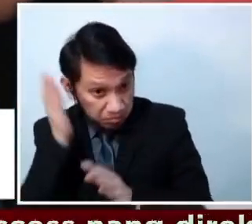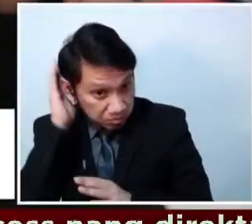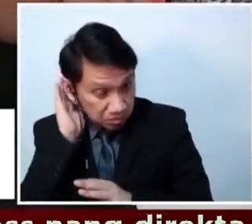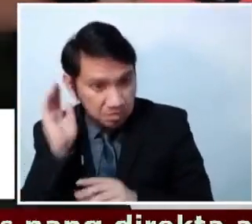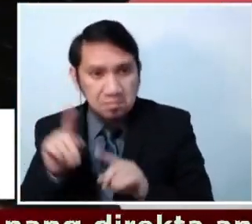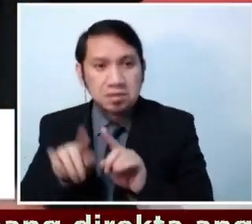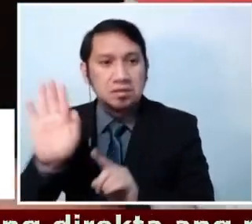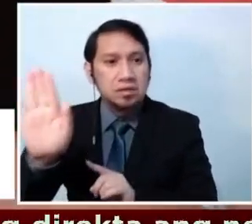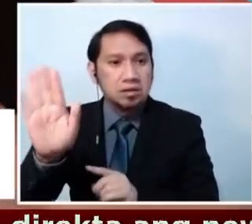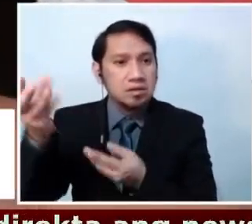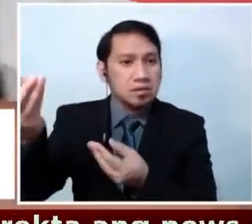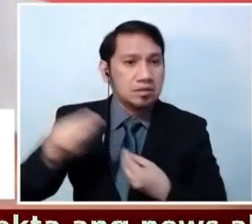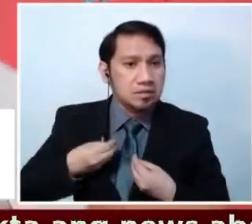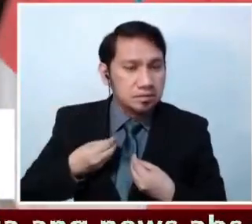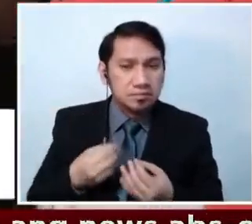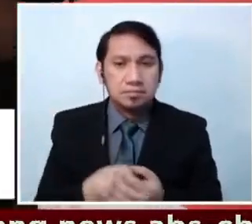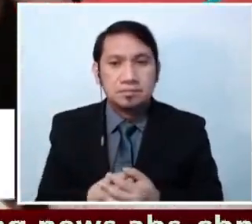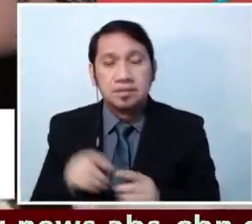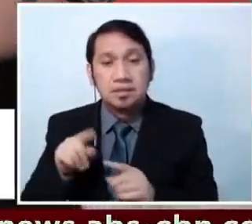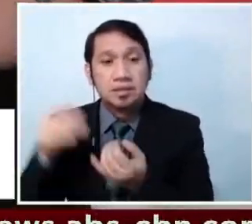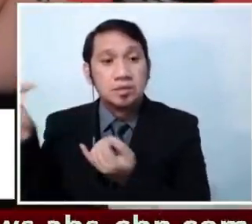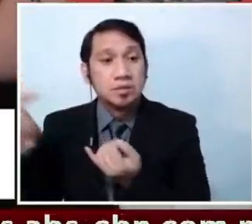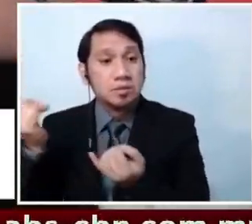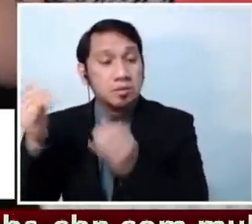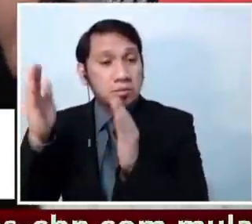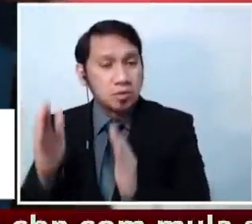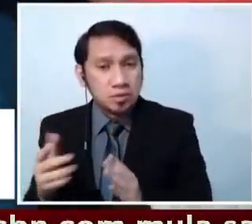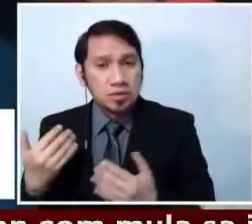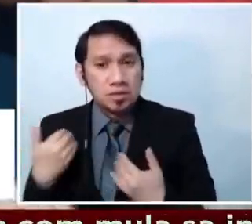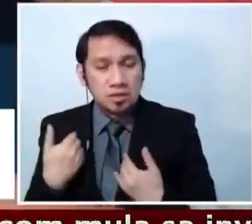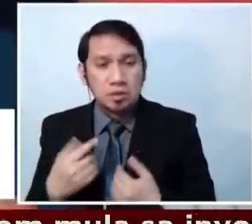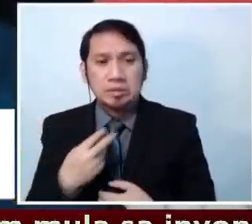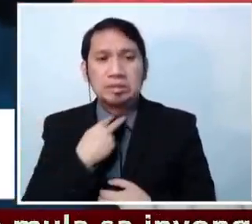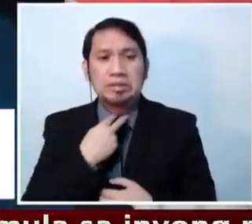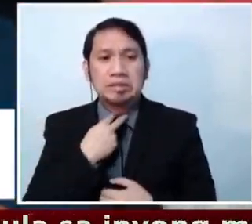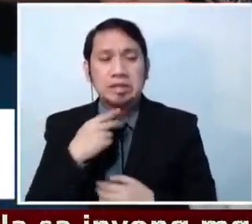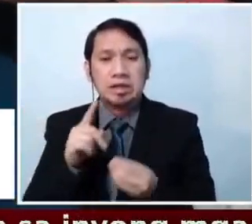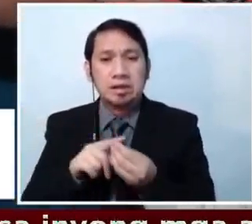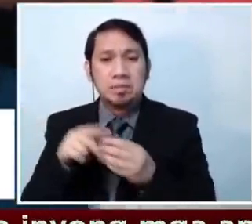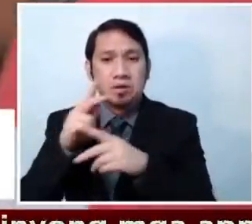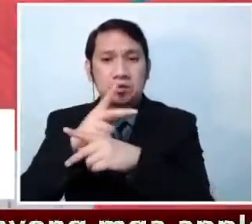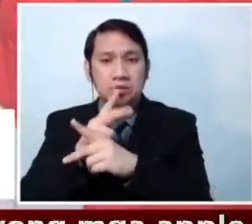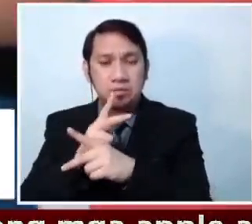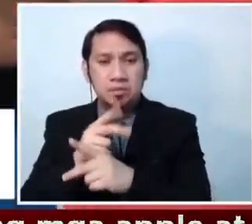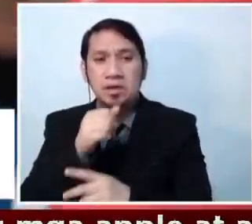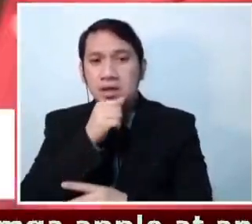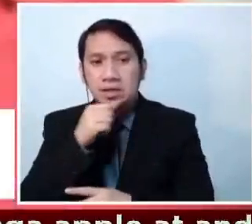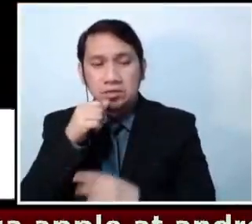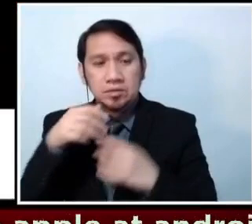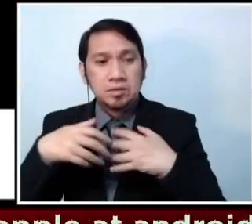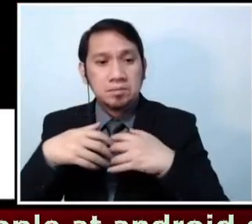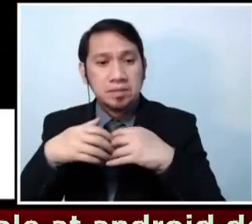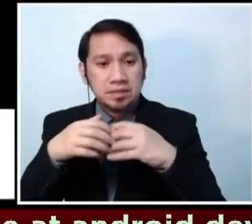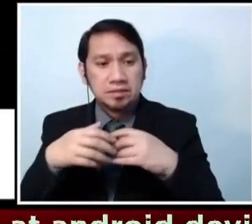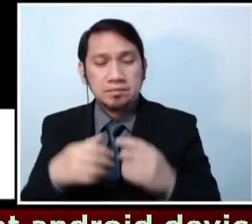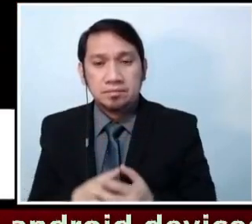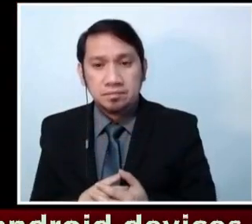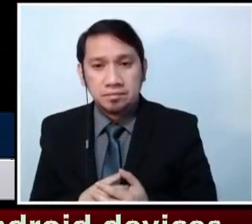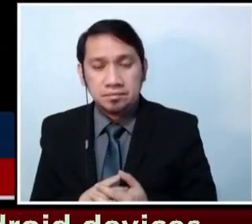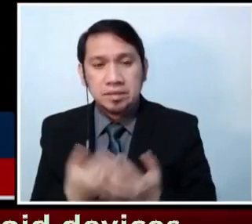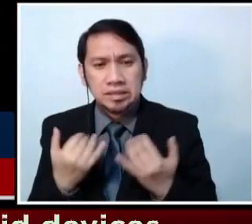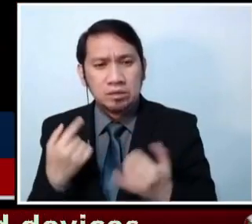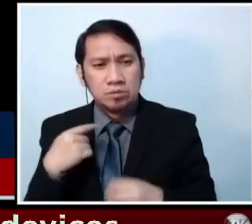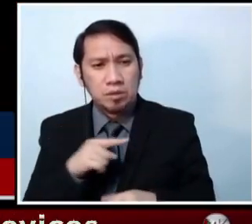Pero ayon sa importer, magdadalawang linggo nang iniipit ni Bello ang kargamento nilang agricultural machinery. Ngayon lang kami